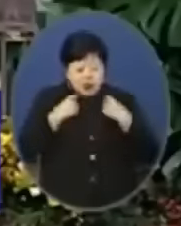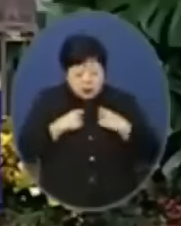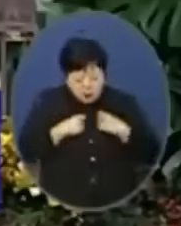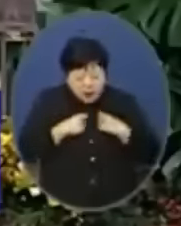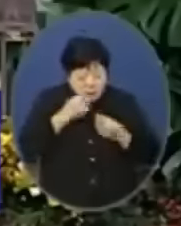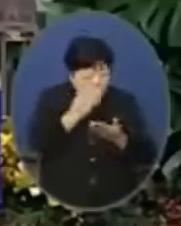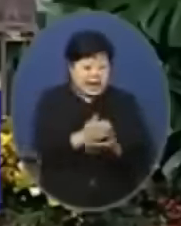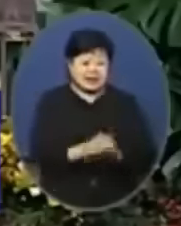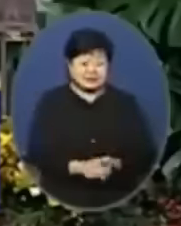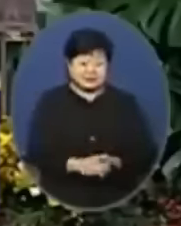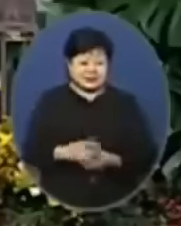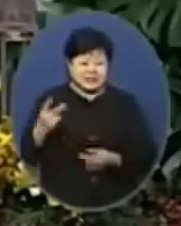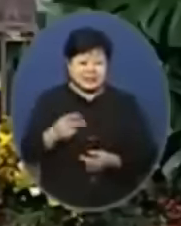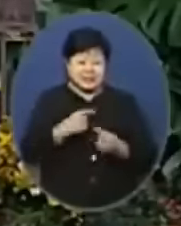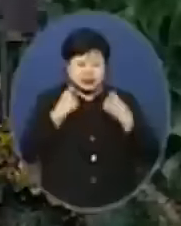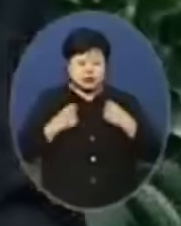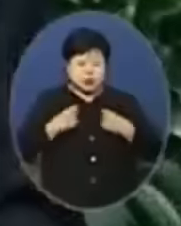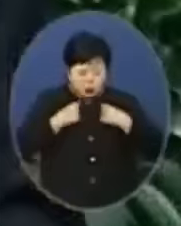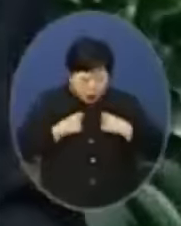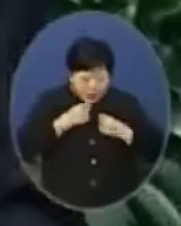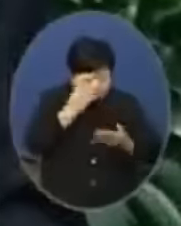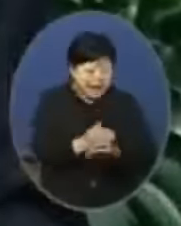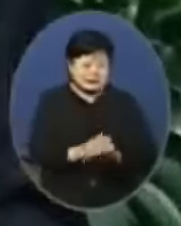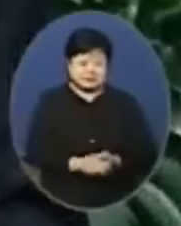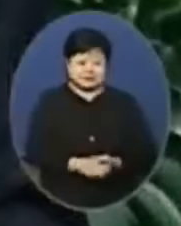마라. 다시는 매지 마라.